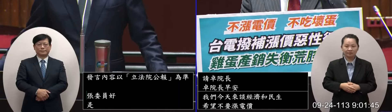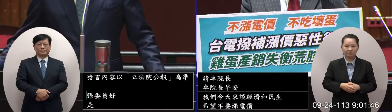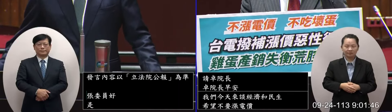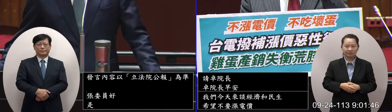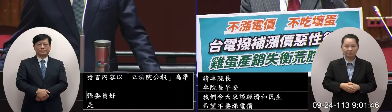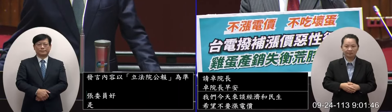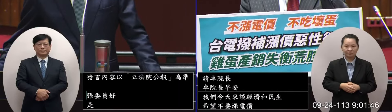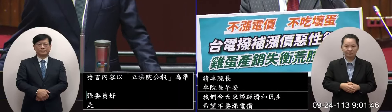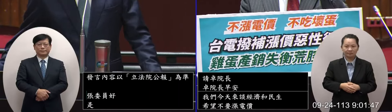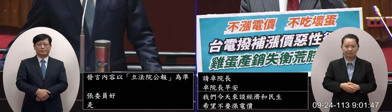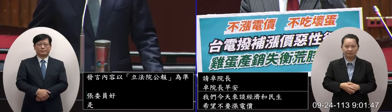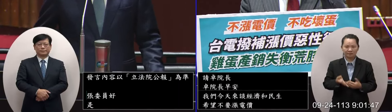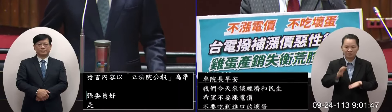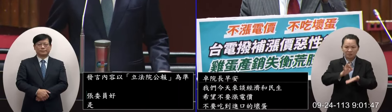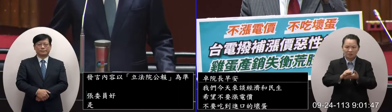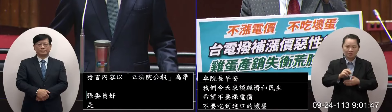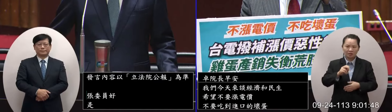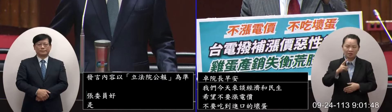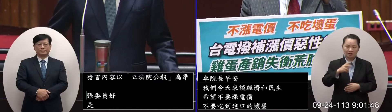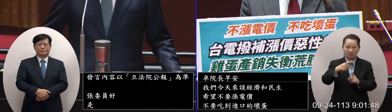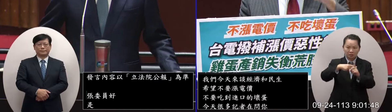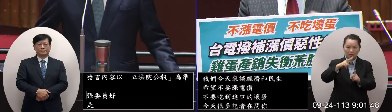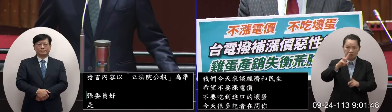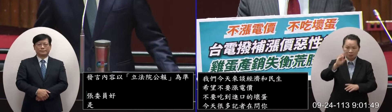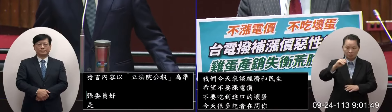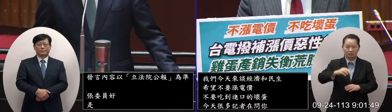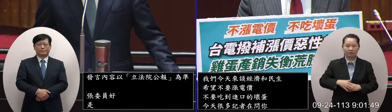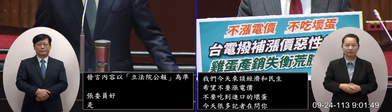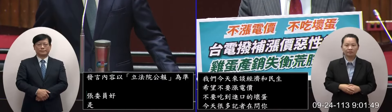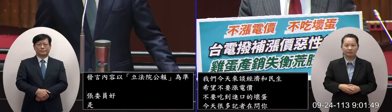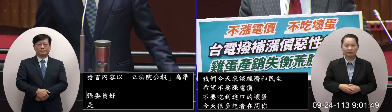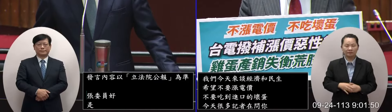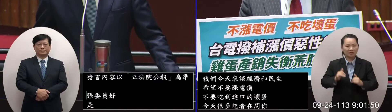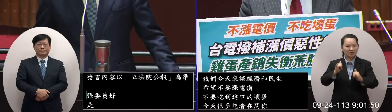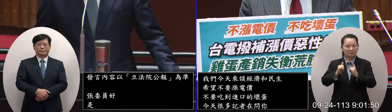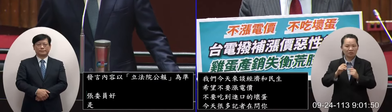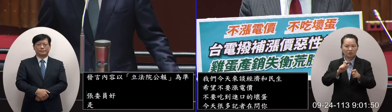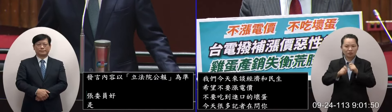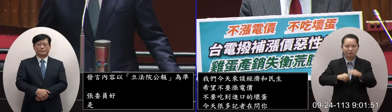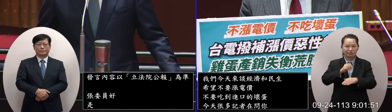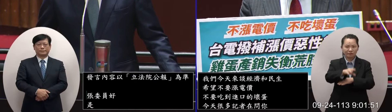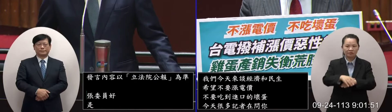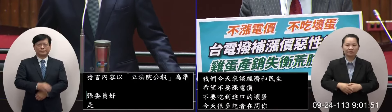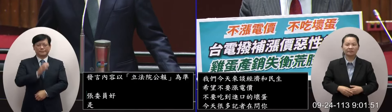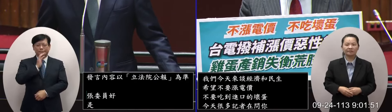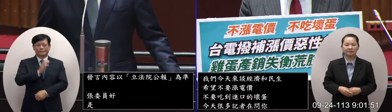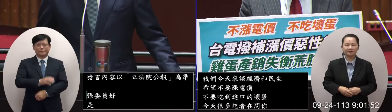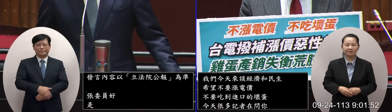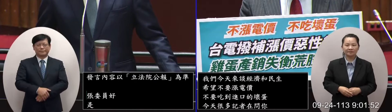将近20000度，对不对？用了人民的纳税钱 是